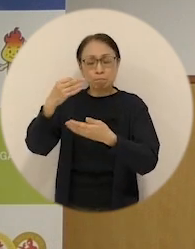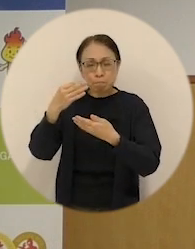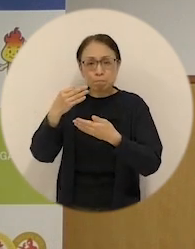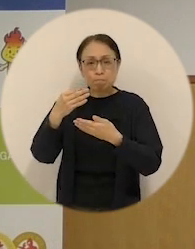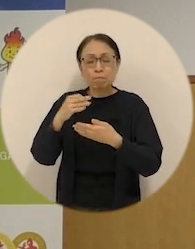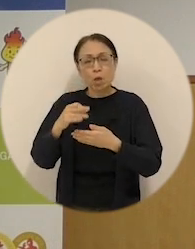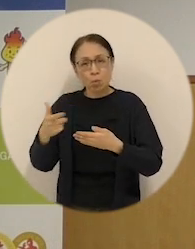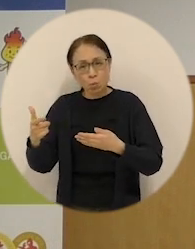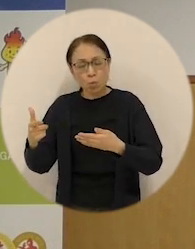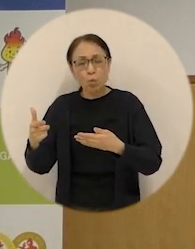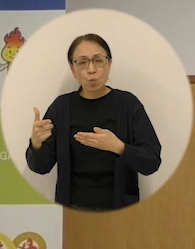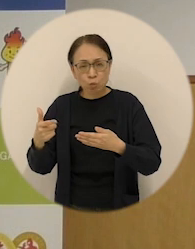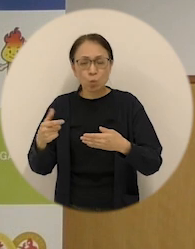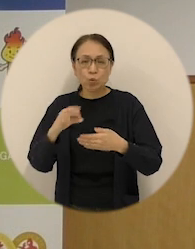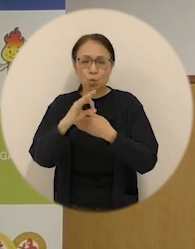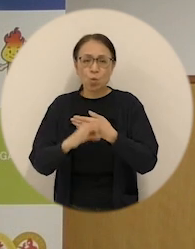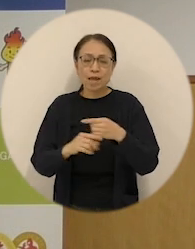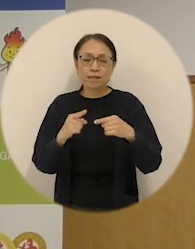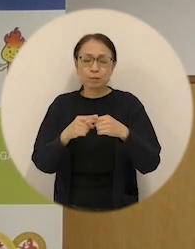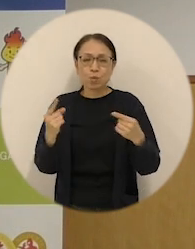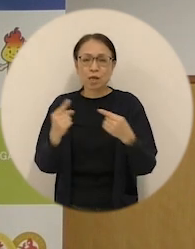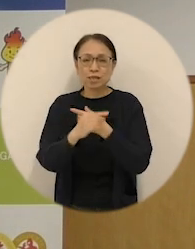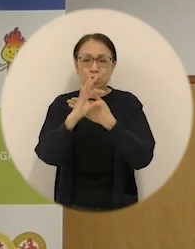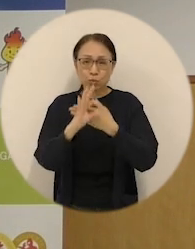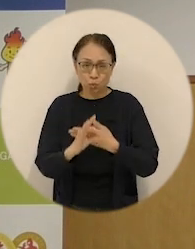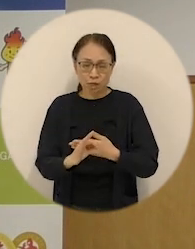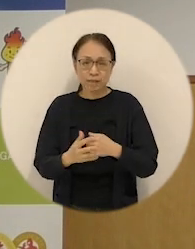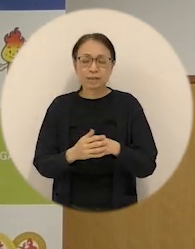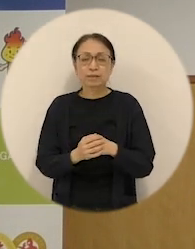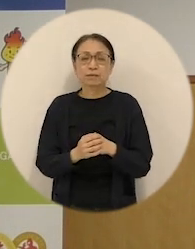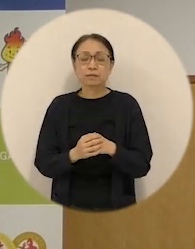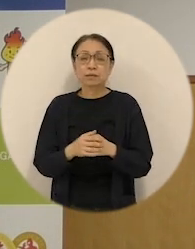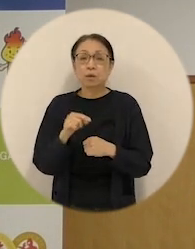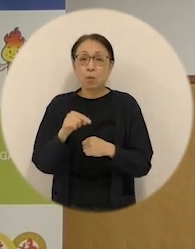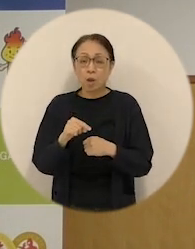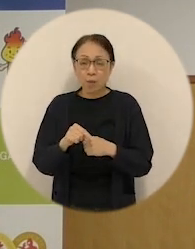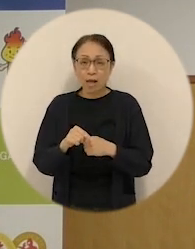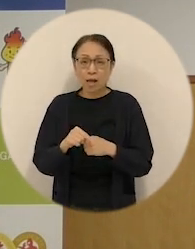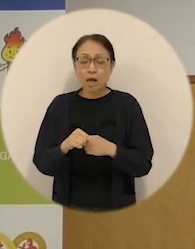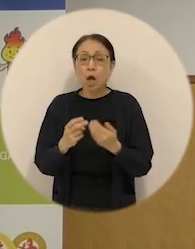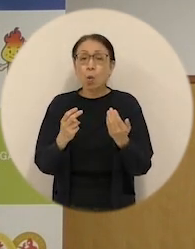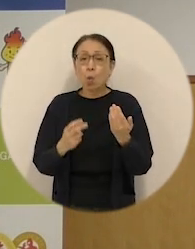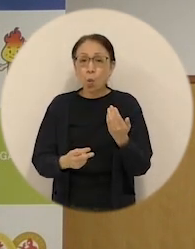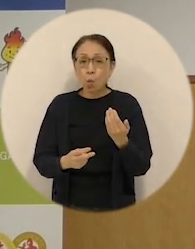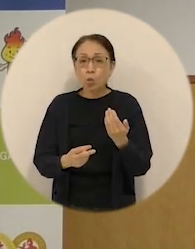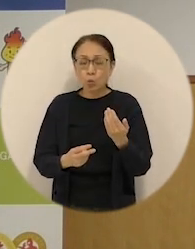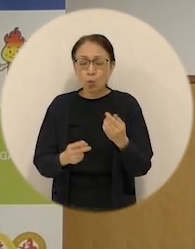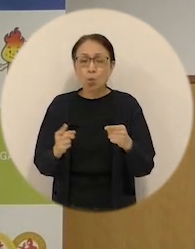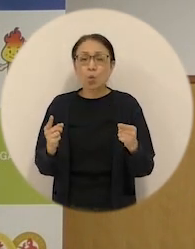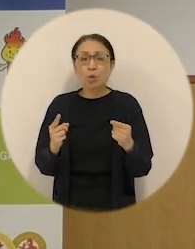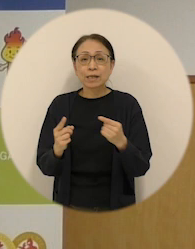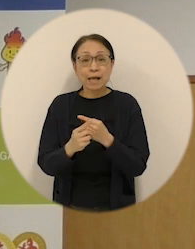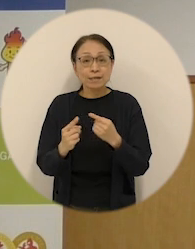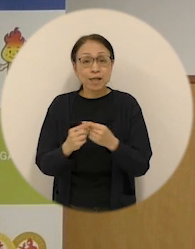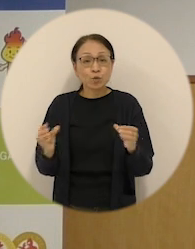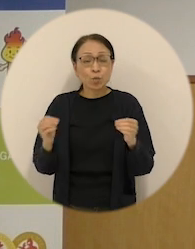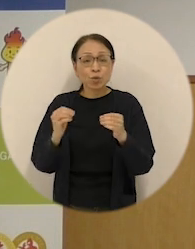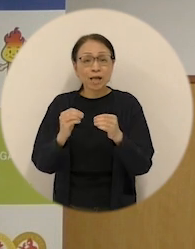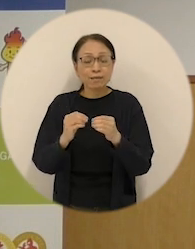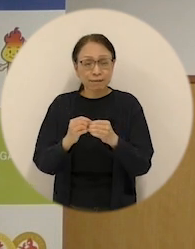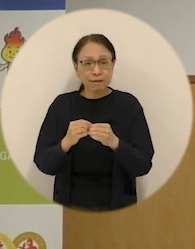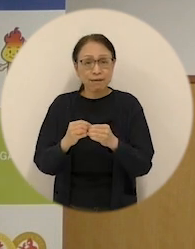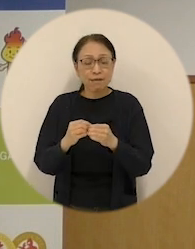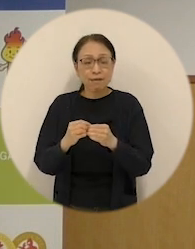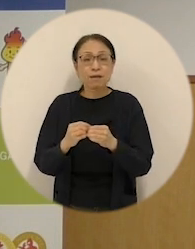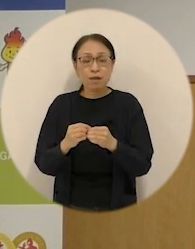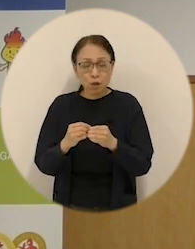一部を改正する条例でありますが、本案は地方自治法の一部改正に伴い、会計年度